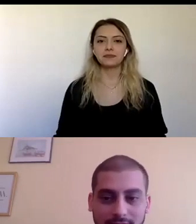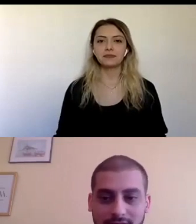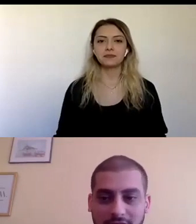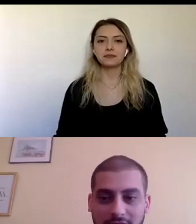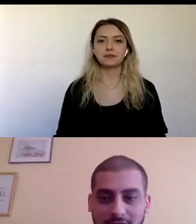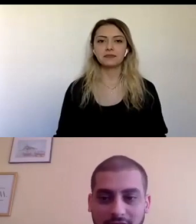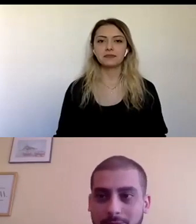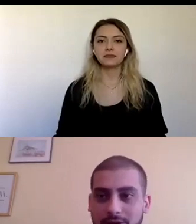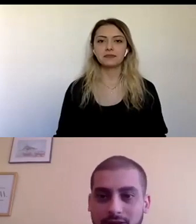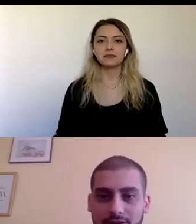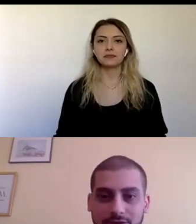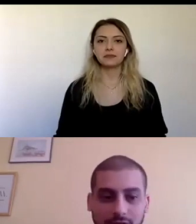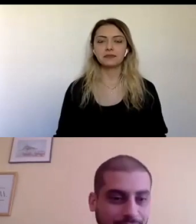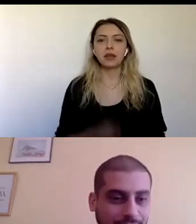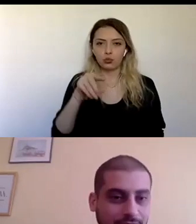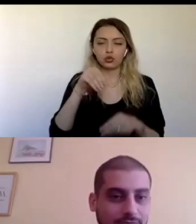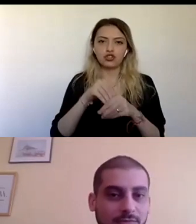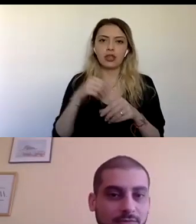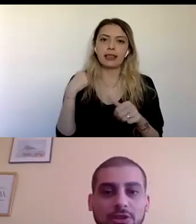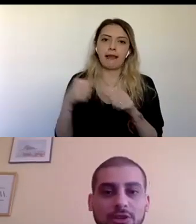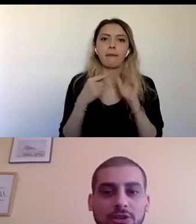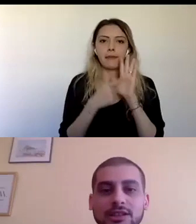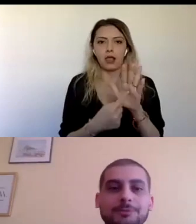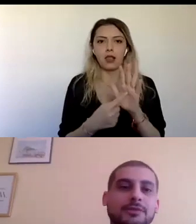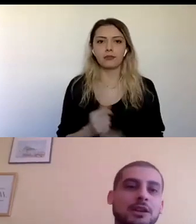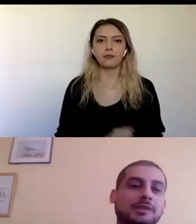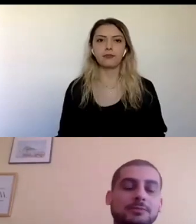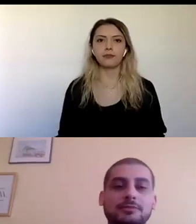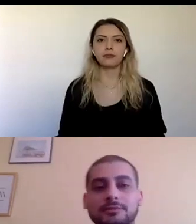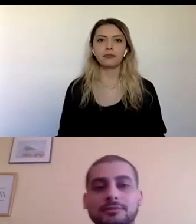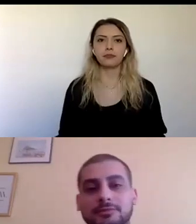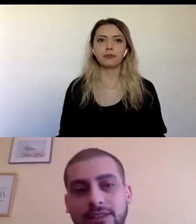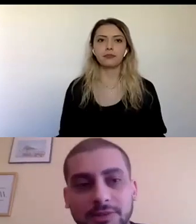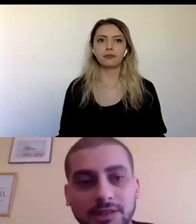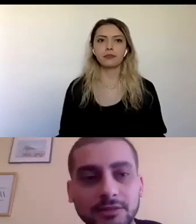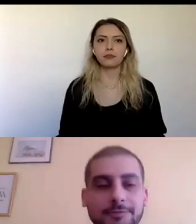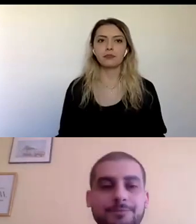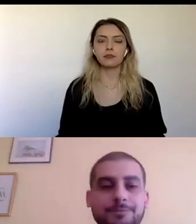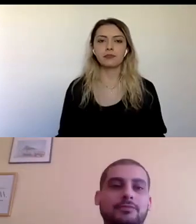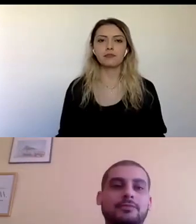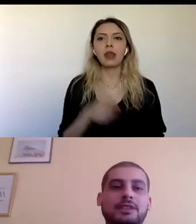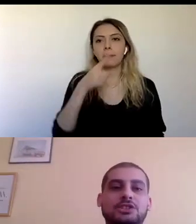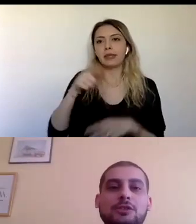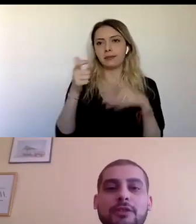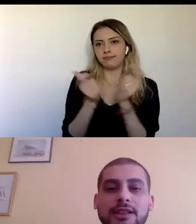ben tekrar bir ekran paylaşacağım. Bununla ilgili bizim derneğimizin